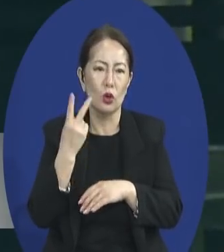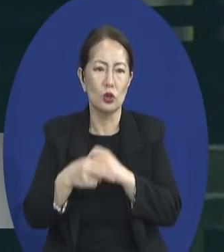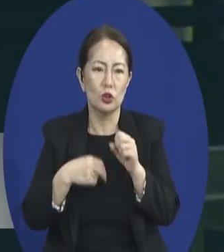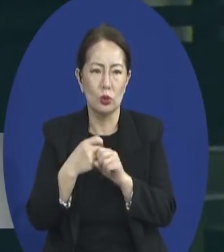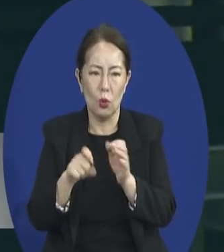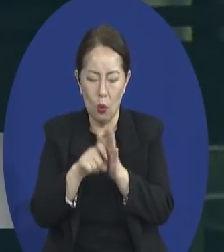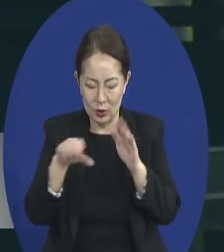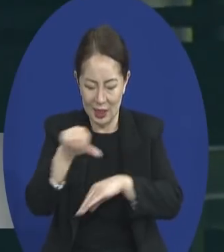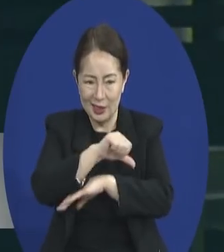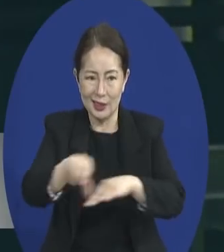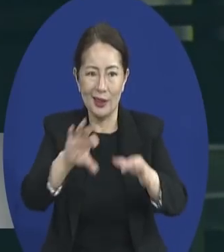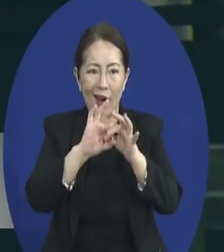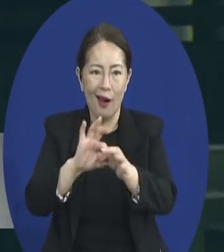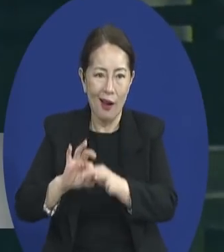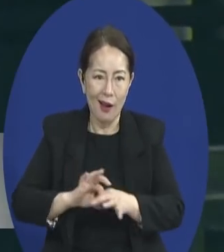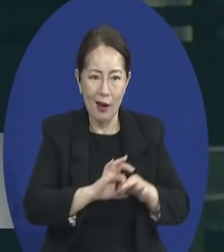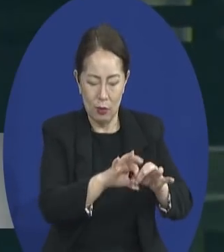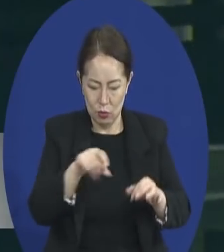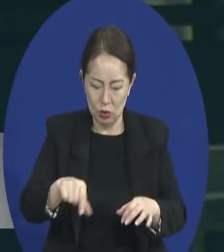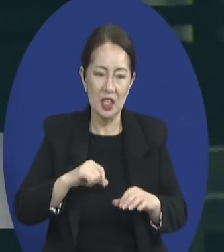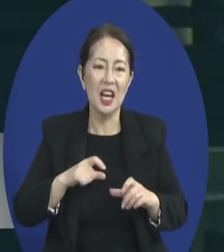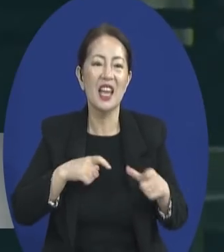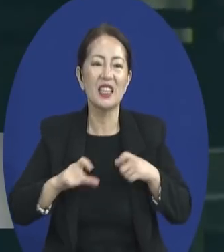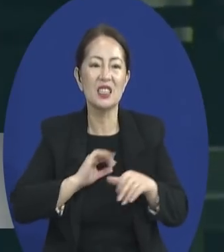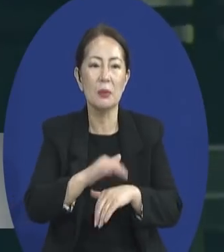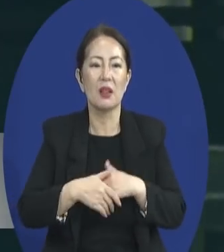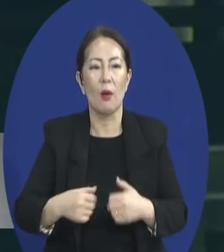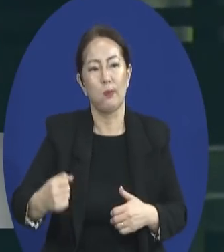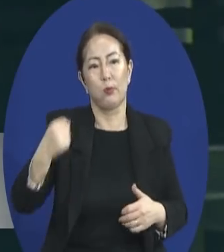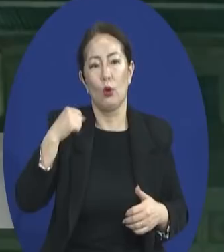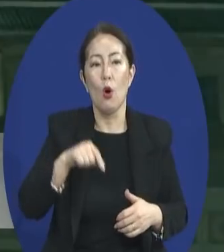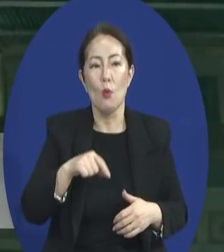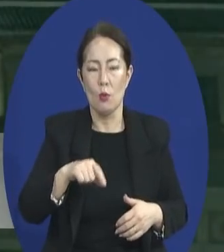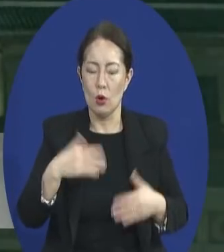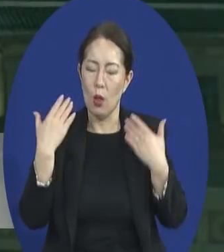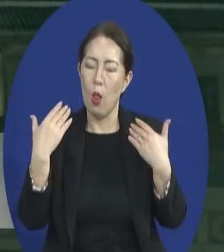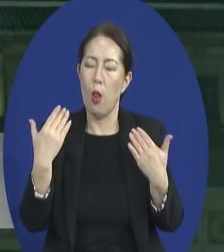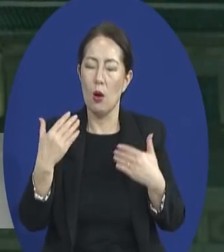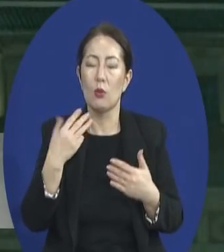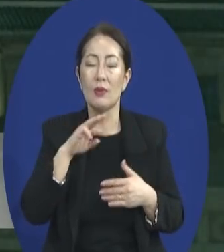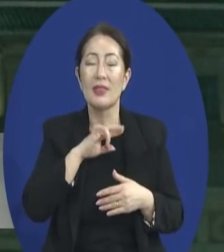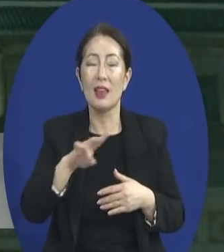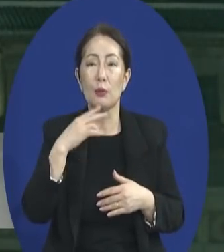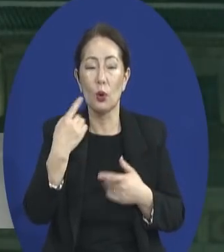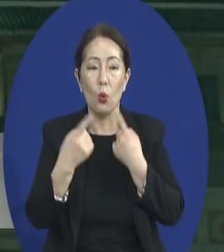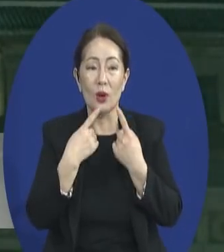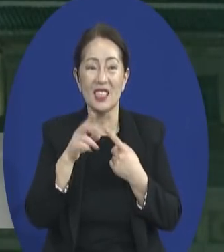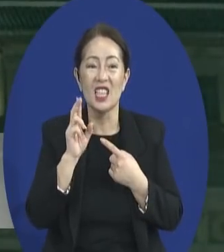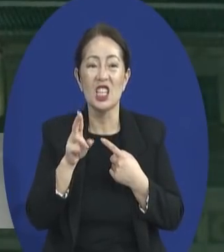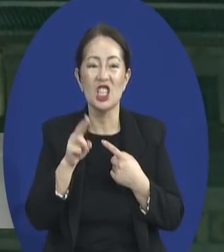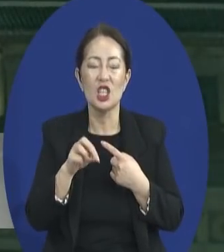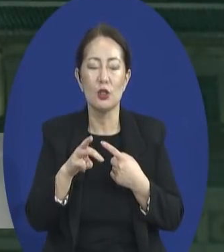хугацаанд хилээ хаасан нь эдийн засгийн бие даасан байдал шилжих эхний алхам болж байна гэж өнөөдөр өндөрлсөн намын хурлын үеэр Ким Жон Ун